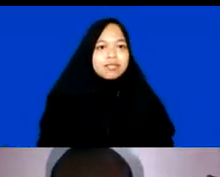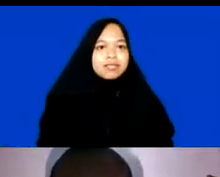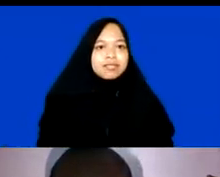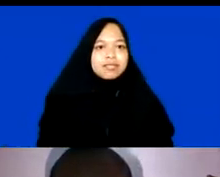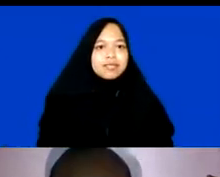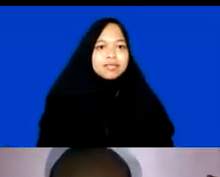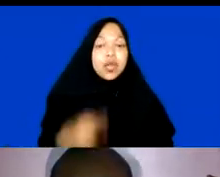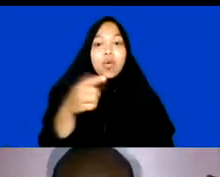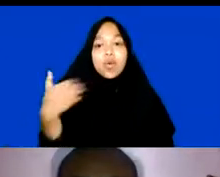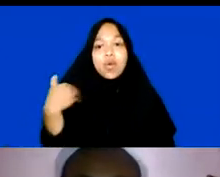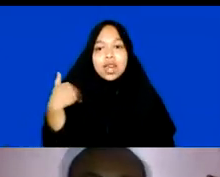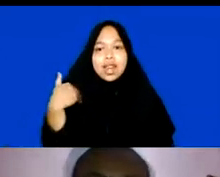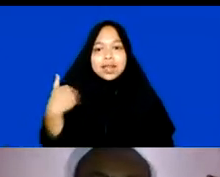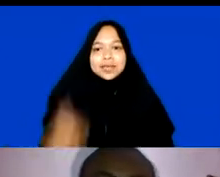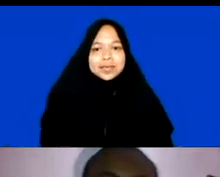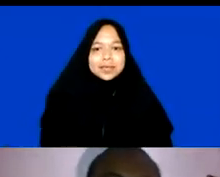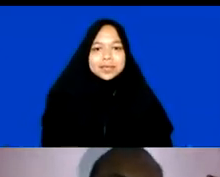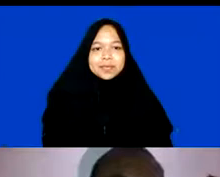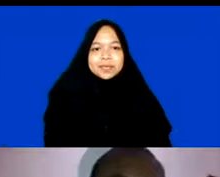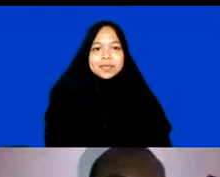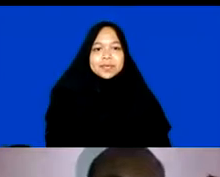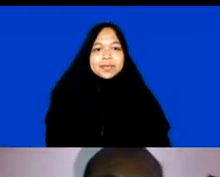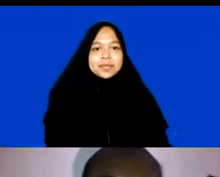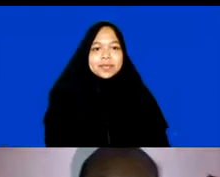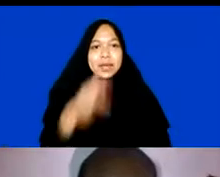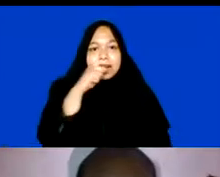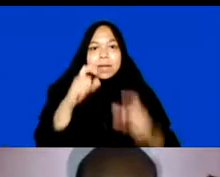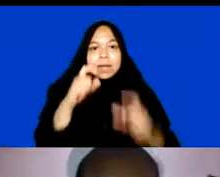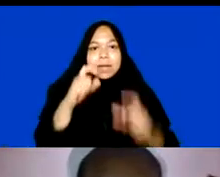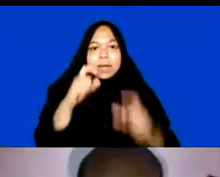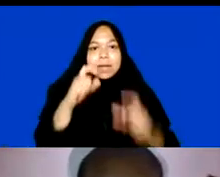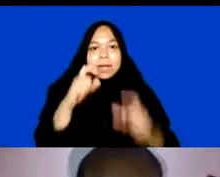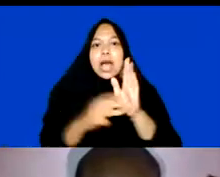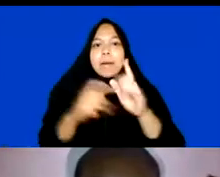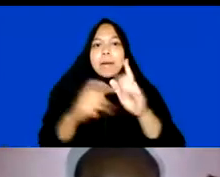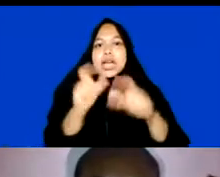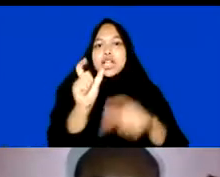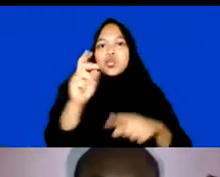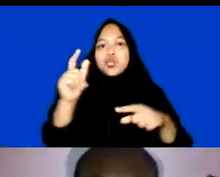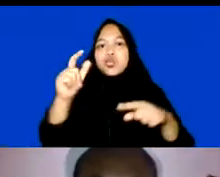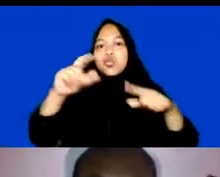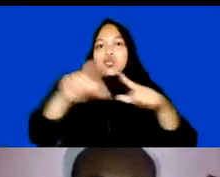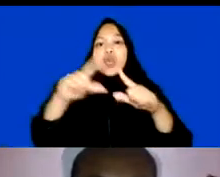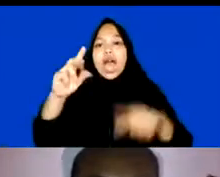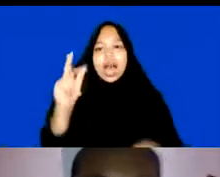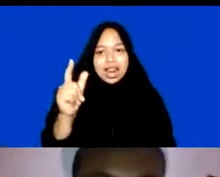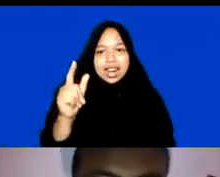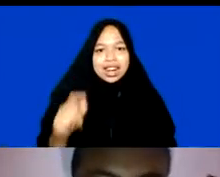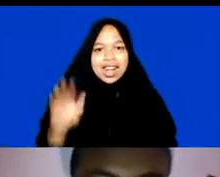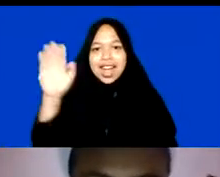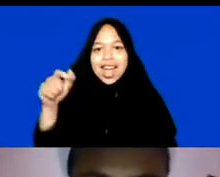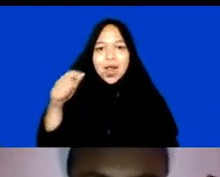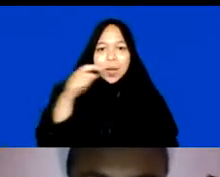Oke, Pak Samsuar, nggih. Ya, Bu. Ya, halo Pak Samsuar.